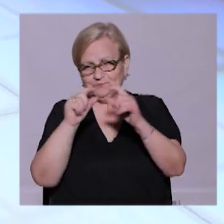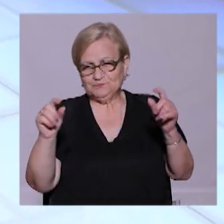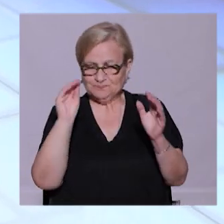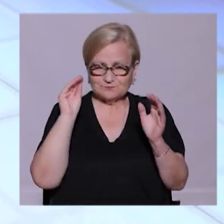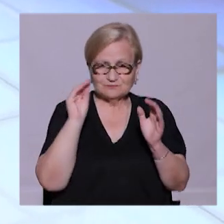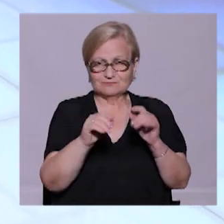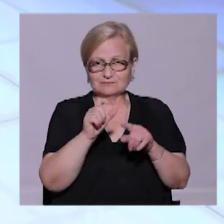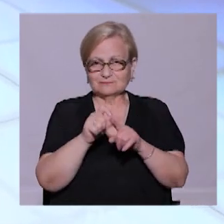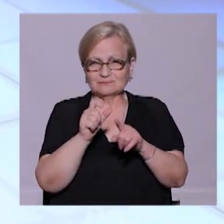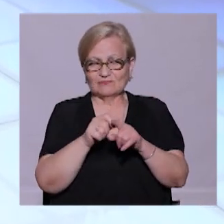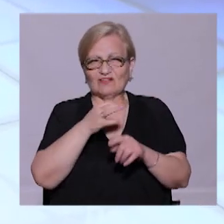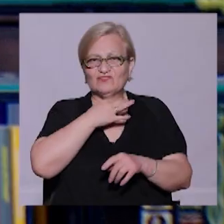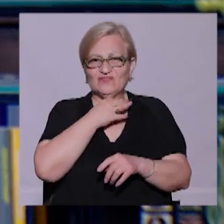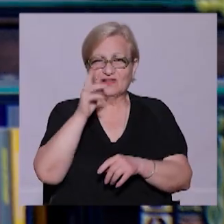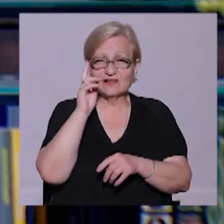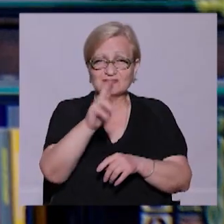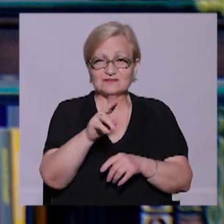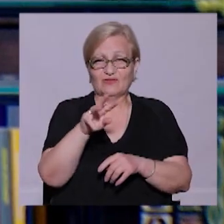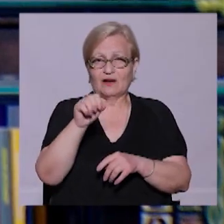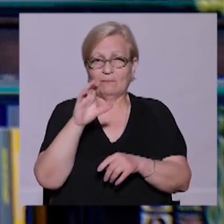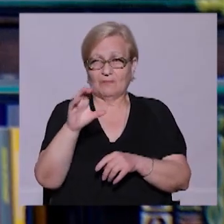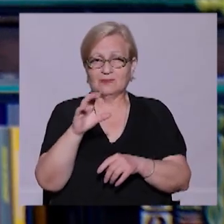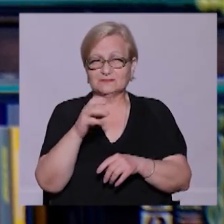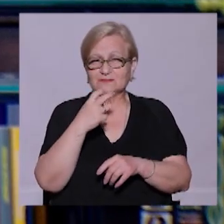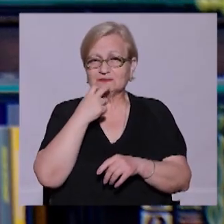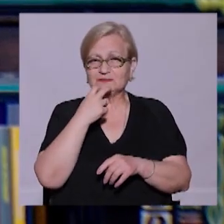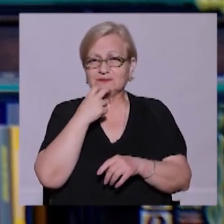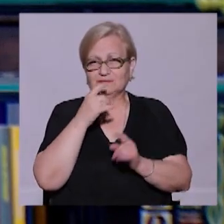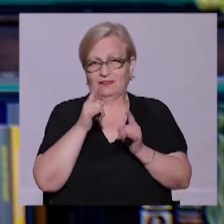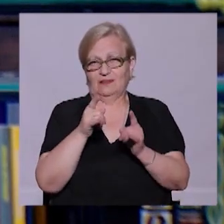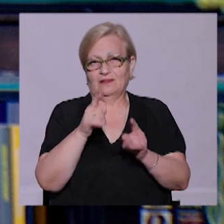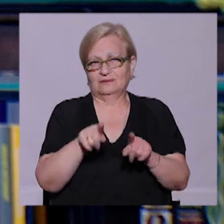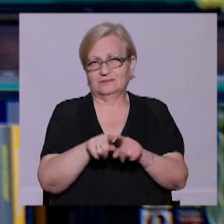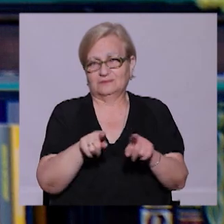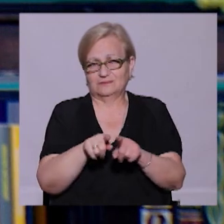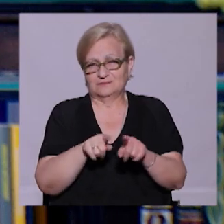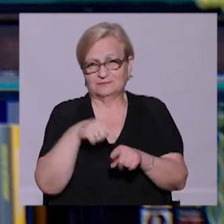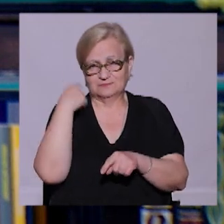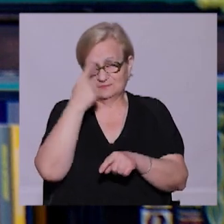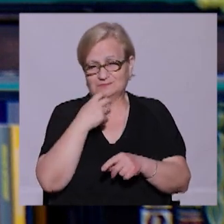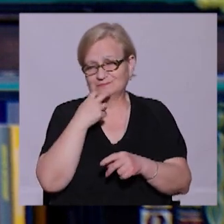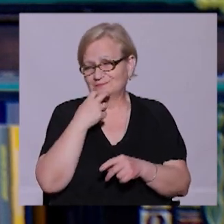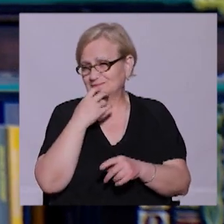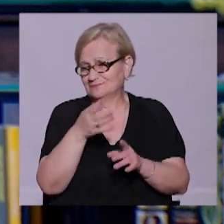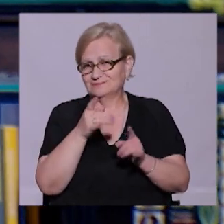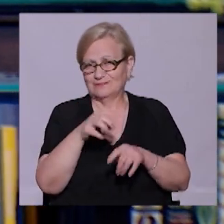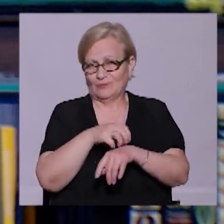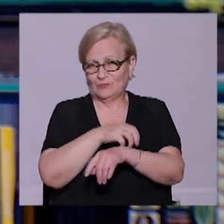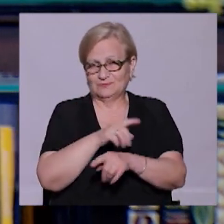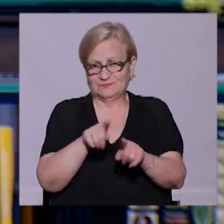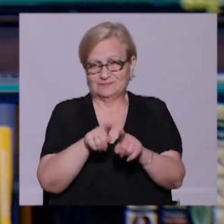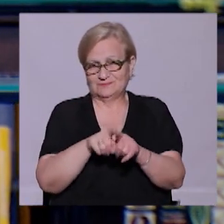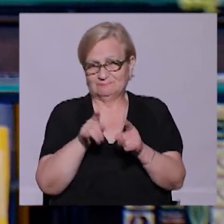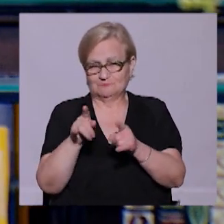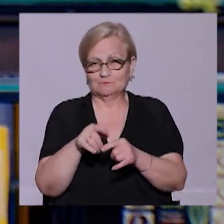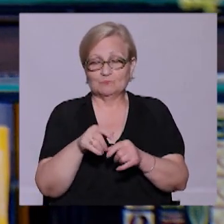ფრაზამ ვენაცვალე მას ირონიული ღიმილი არ მოგვაროს სახეზე. და სხვათა შორის, როგორც